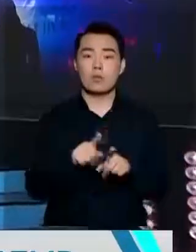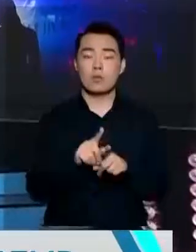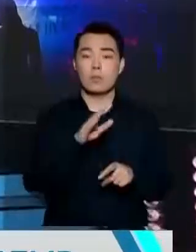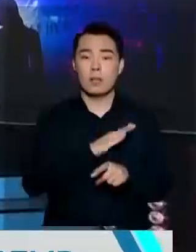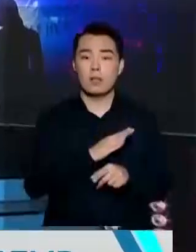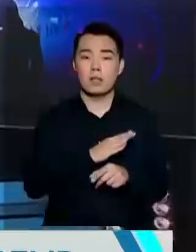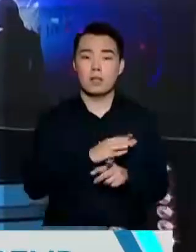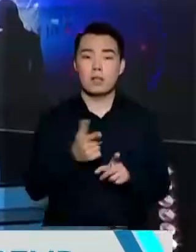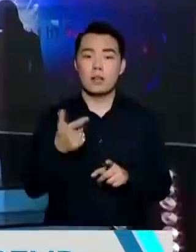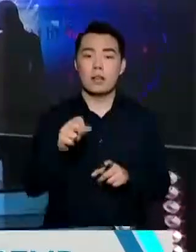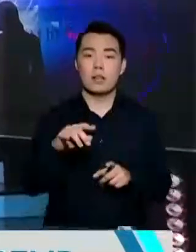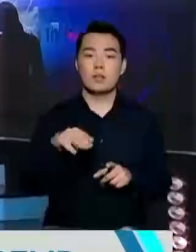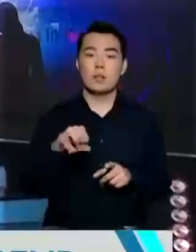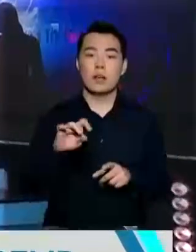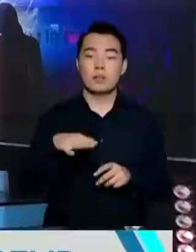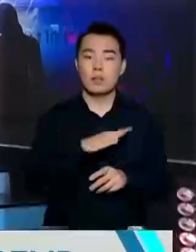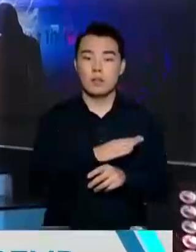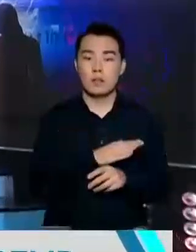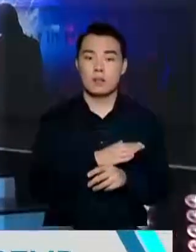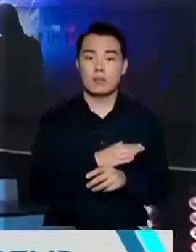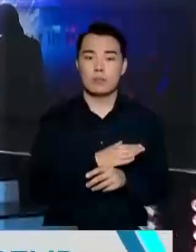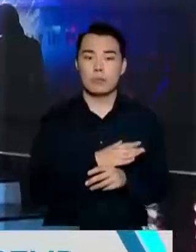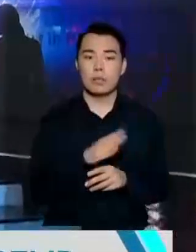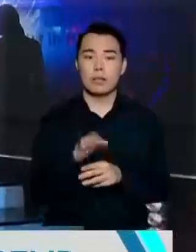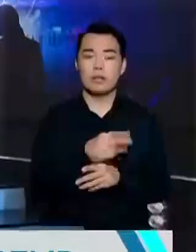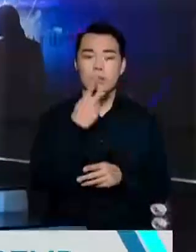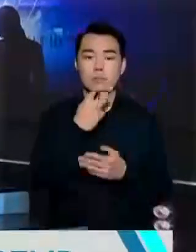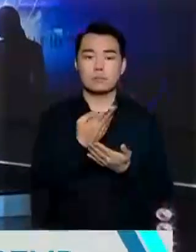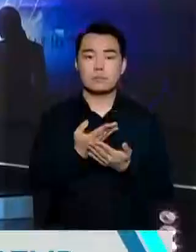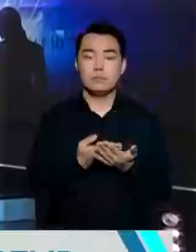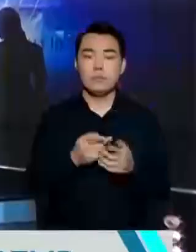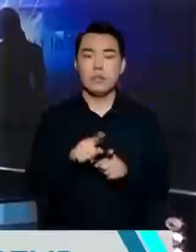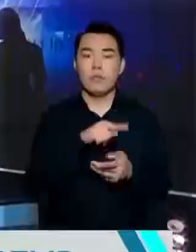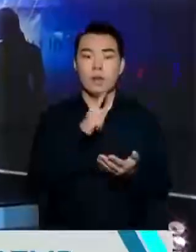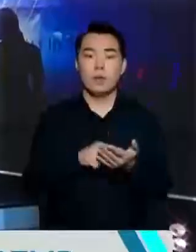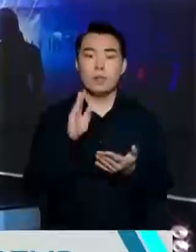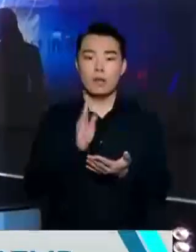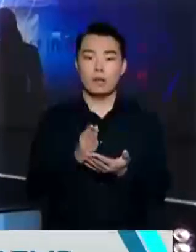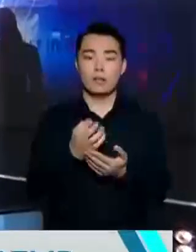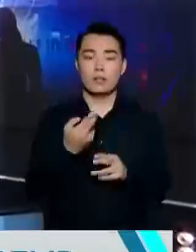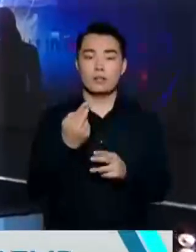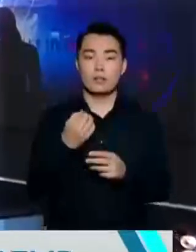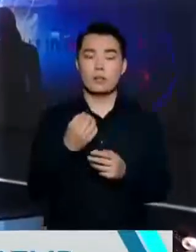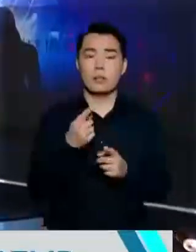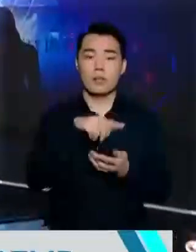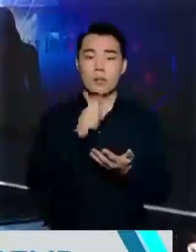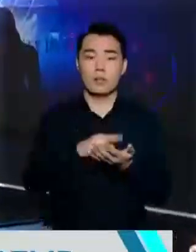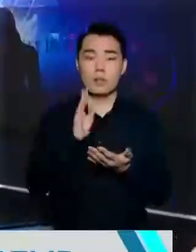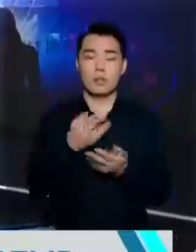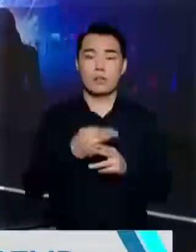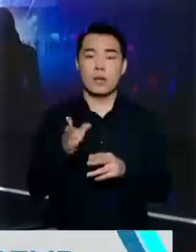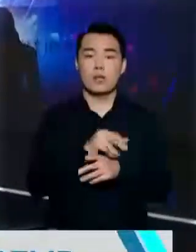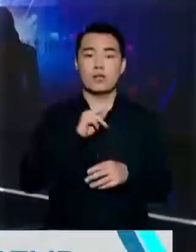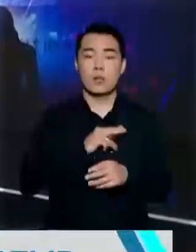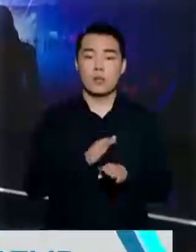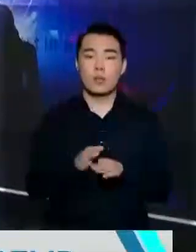invisible government дейді, көрінбейтін мемлекет. Сол себепті біз... Иә, осы турасында да сұрағым келіп еді, тұжырымдама осы көрінбейді. Осы тұжырымдаманы біз дайындап отырмыз.